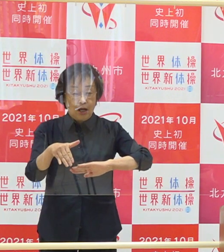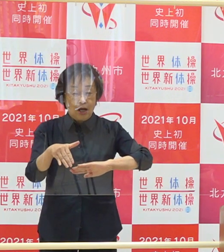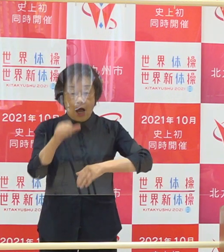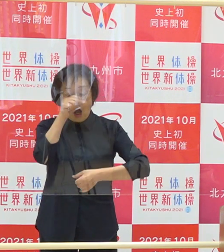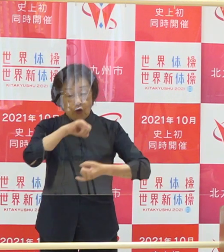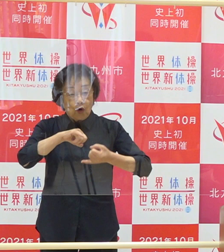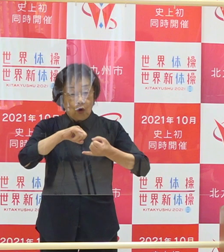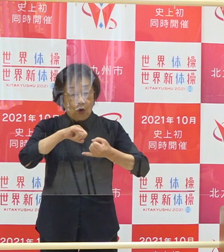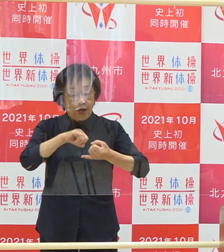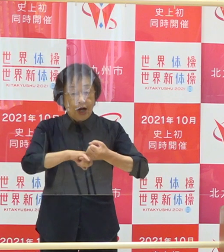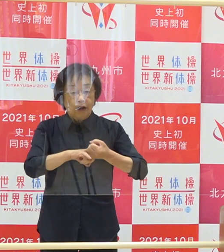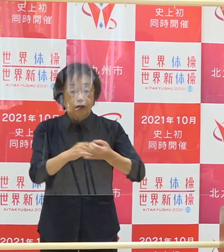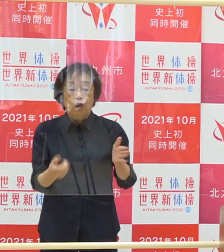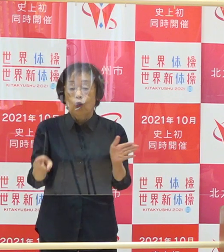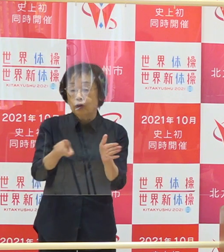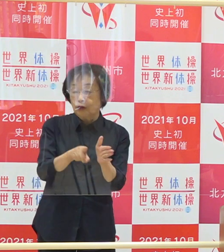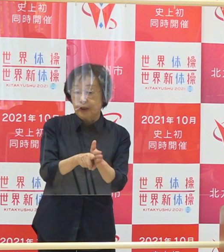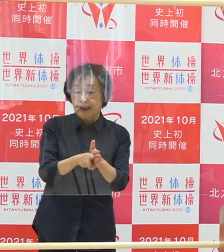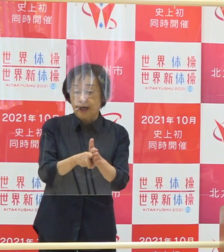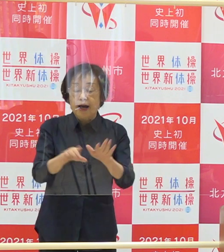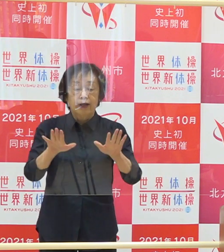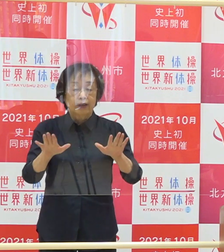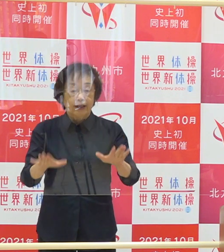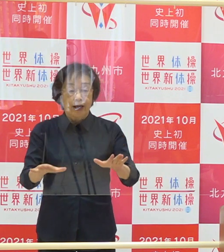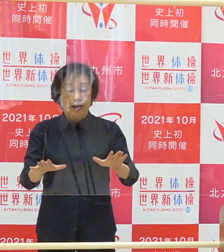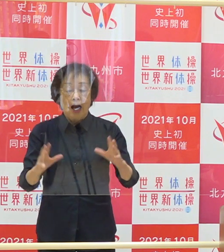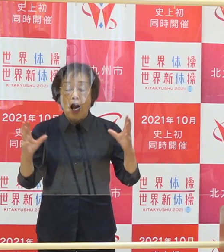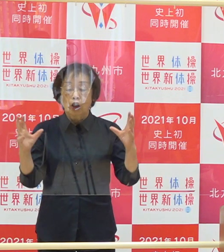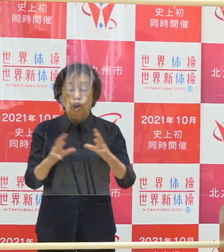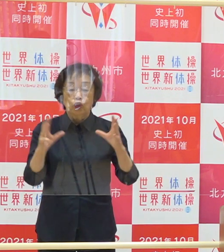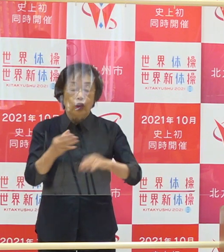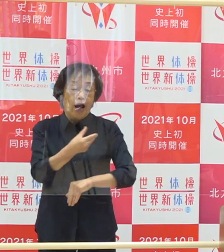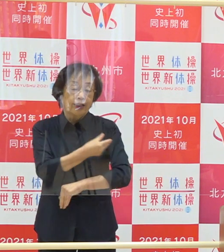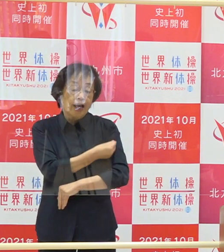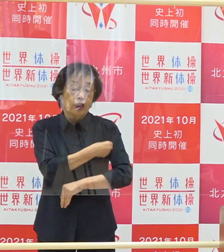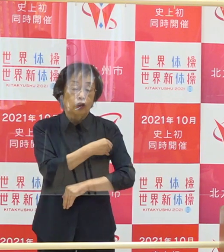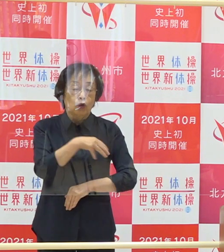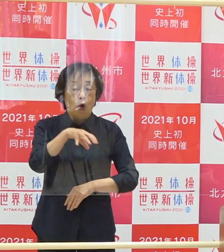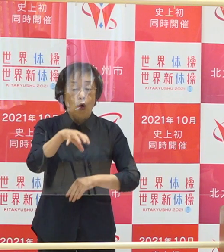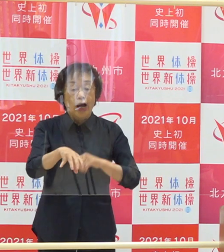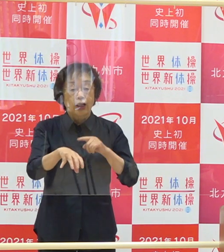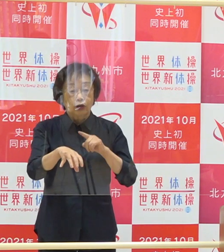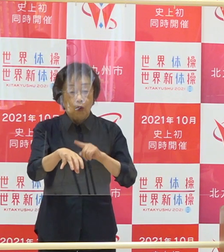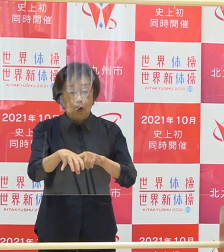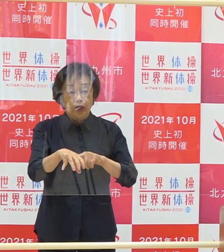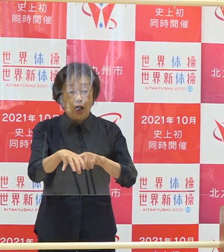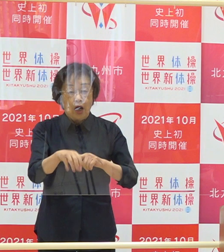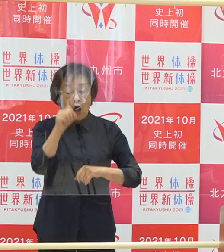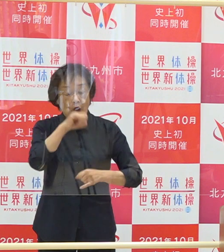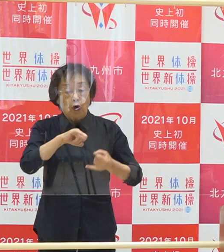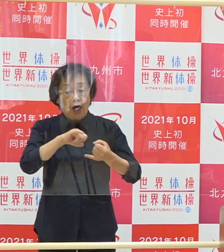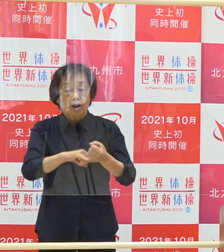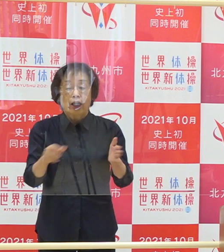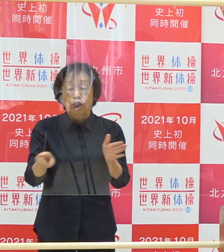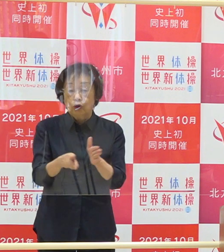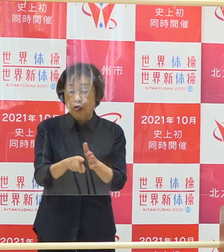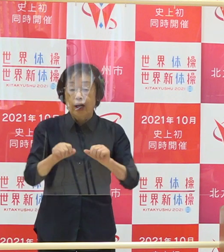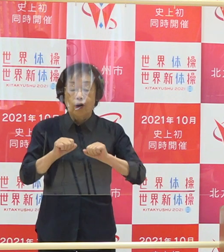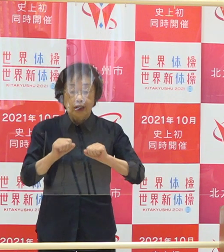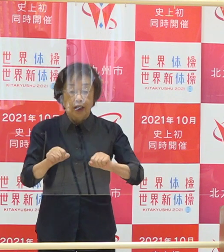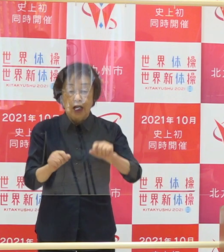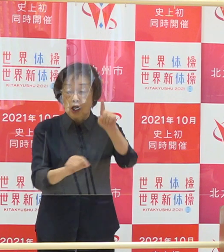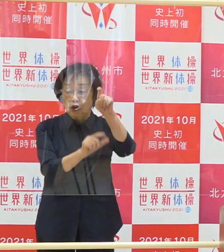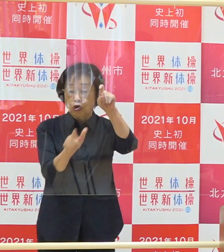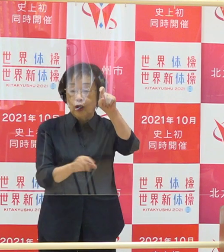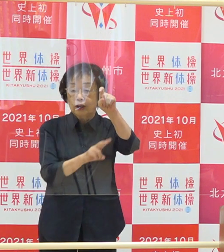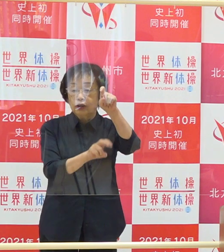の追加であります。現在の集団接種の会場で予約枠の追加を行います。10